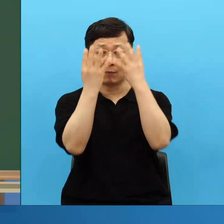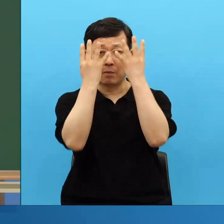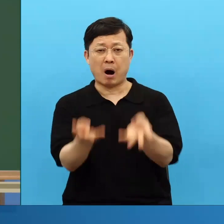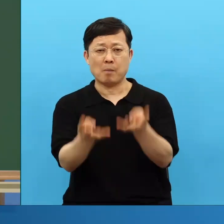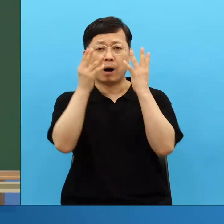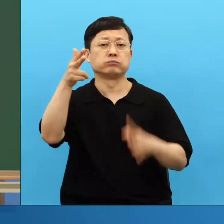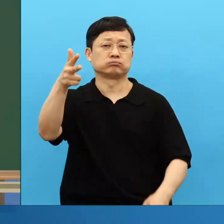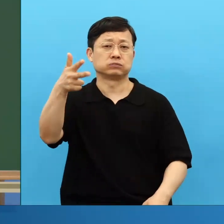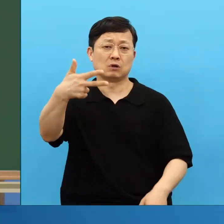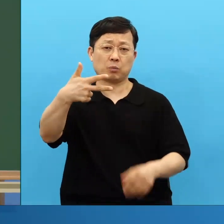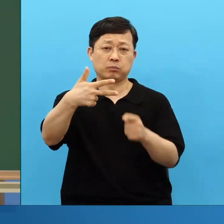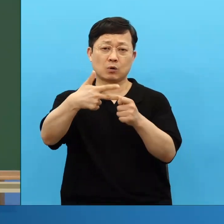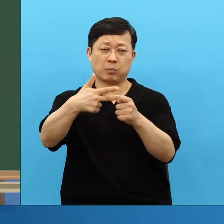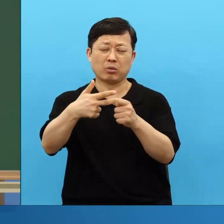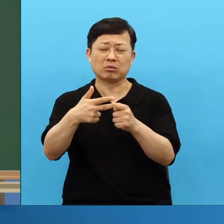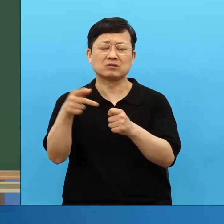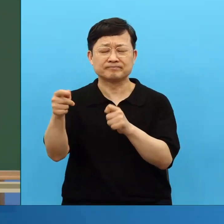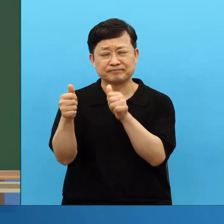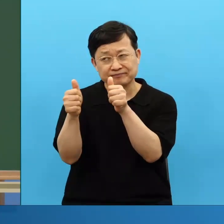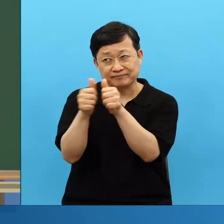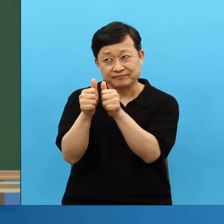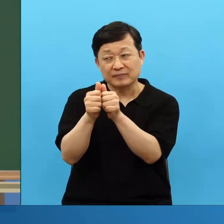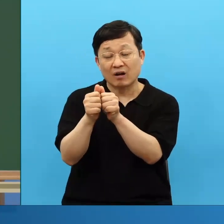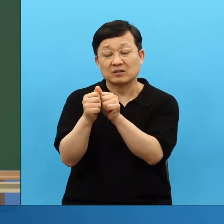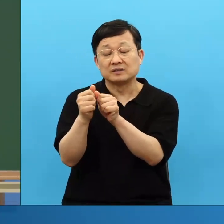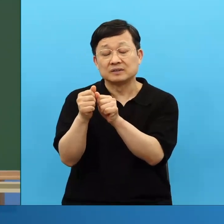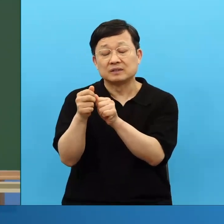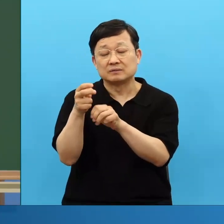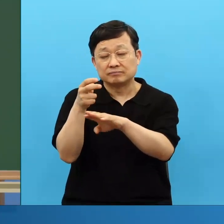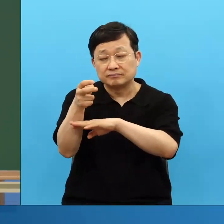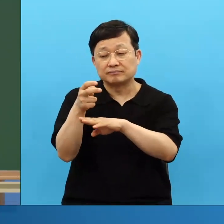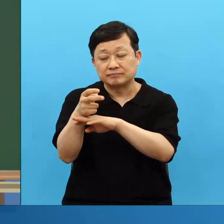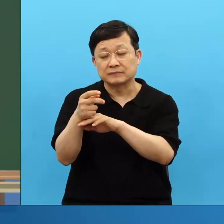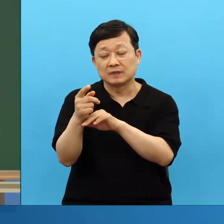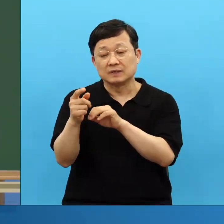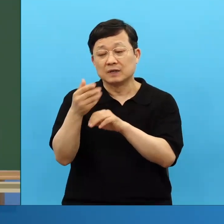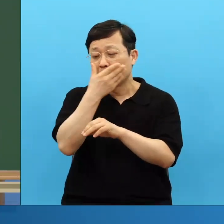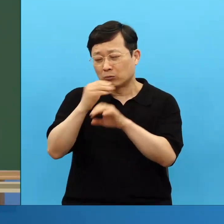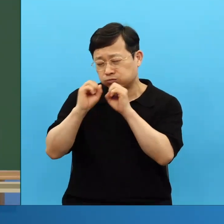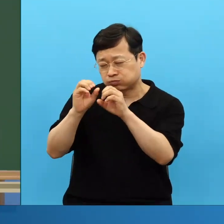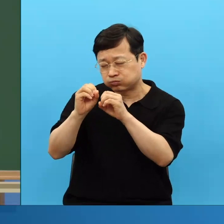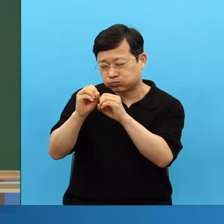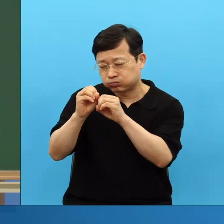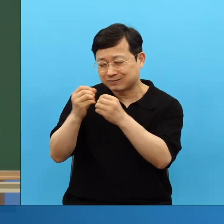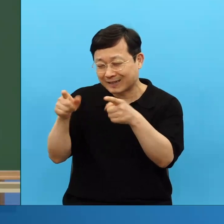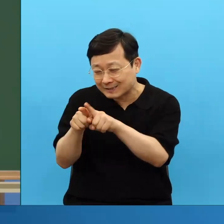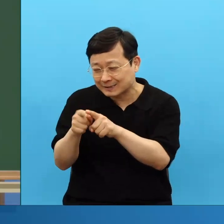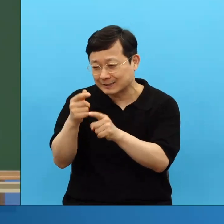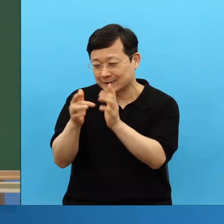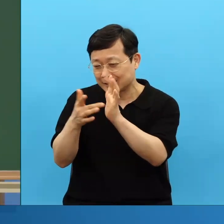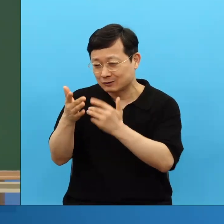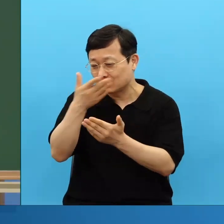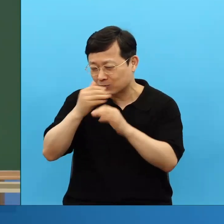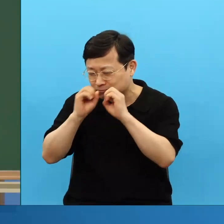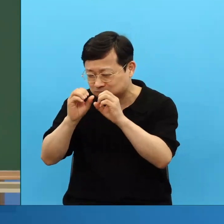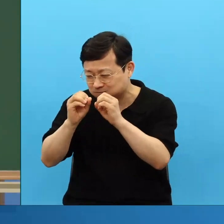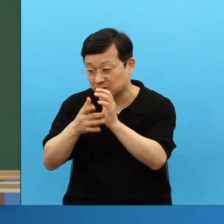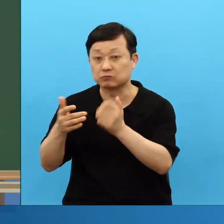만나고 있었고 이제 트럭을 세워놓고 같이 손잡고 예수님을 영접하고